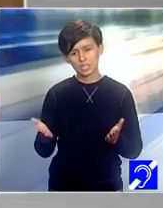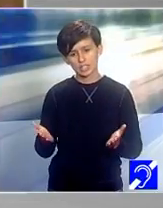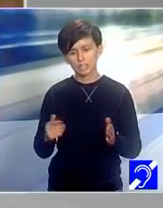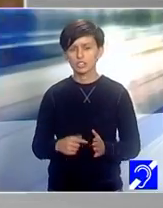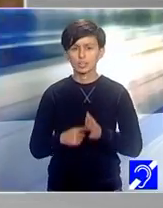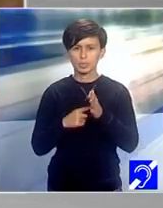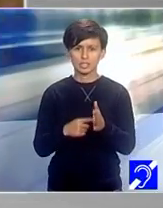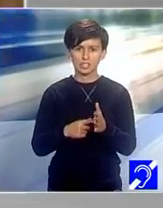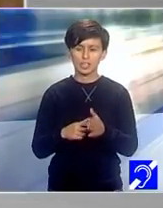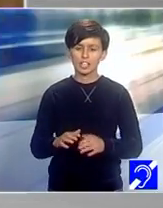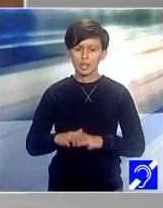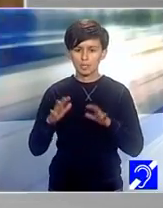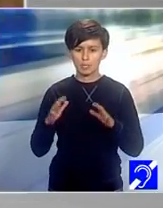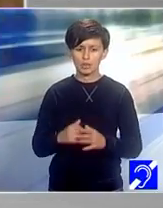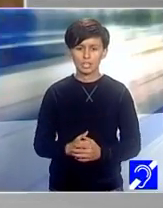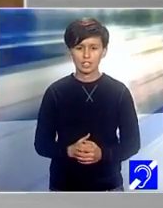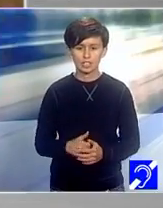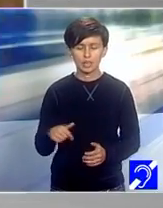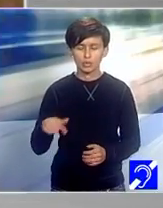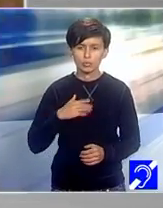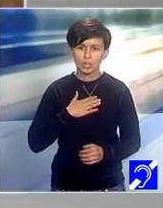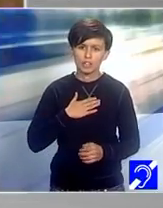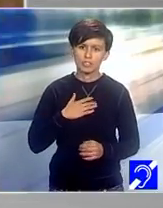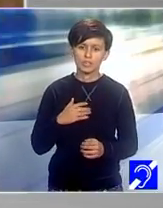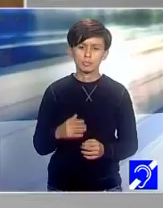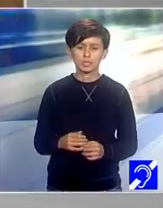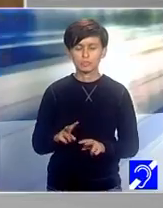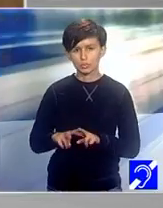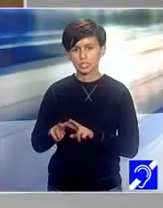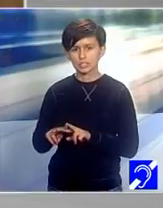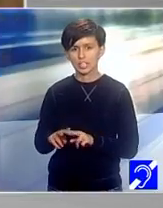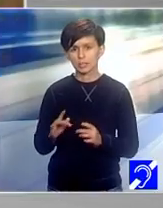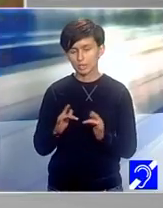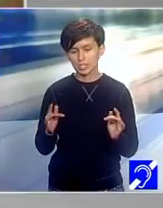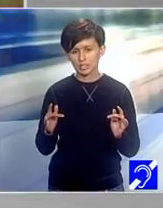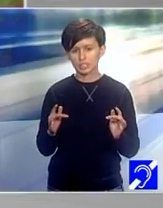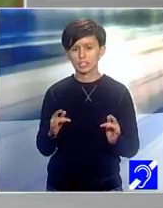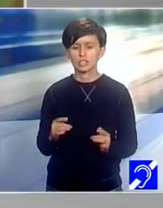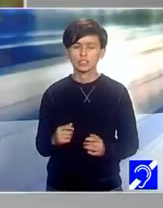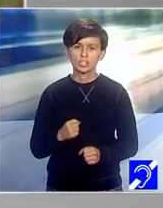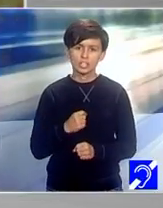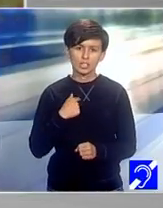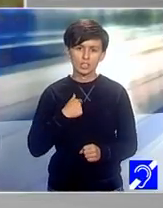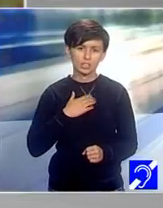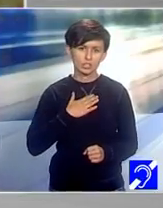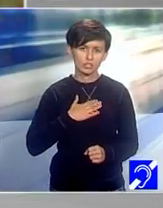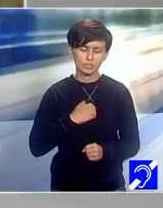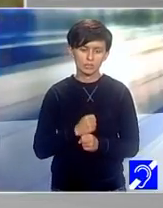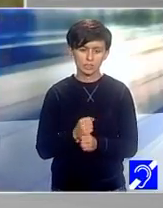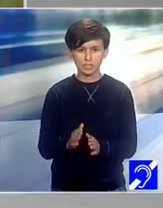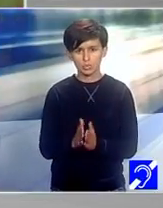decât există. Momentan avem o pagină pe internet, să facem un catalog de prezentare care să-l distribuim și să încercăm